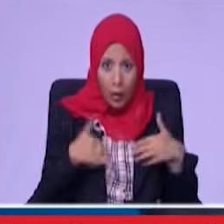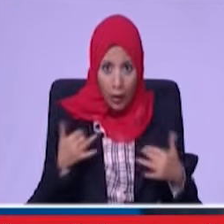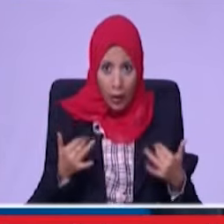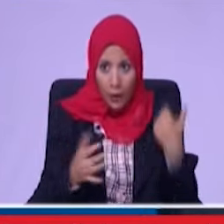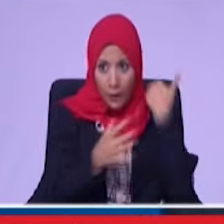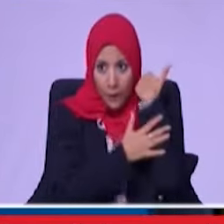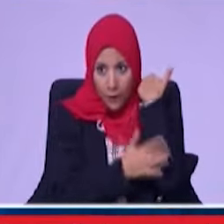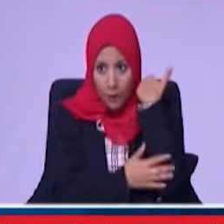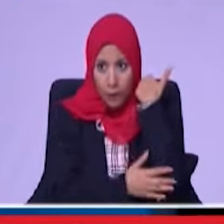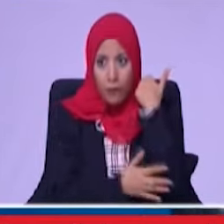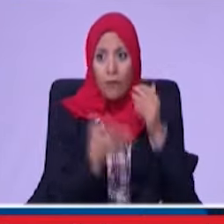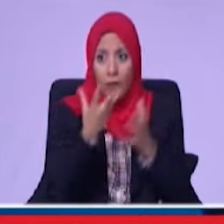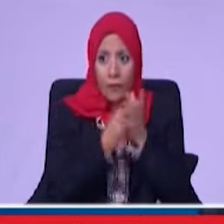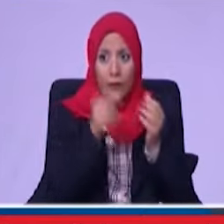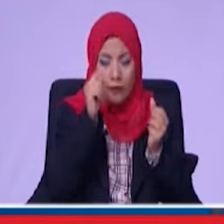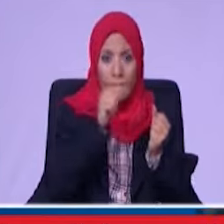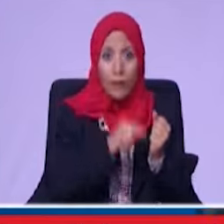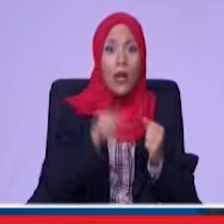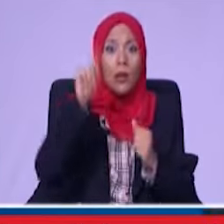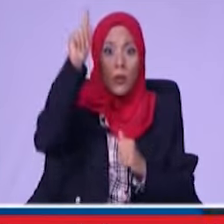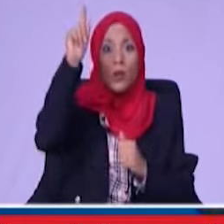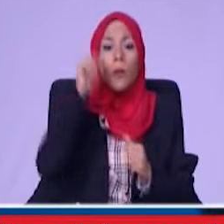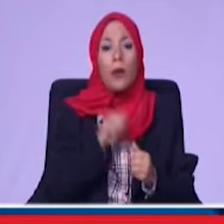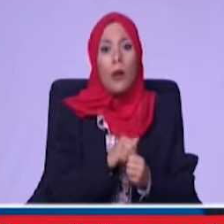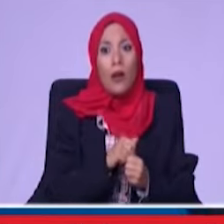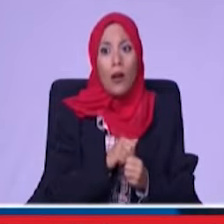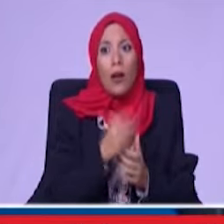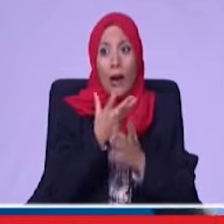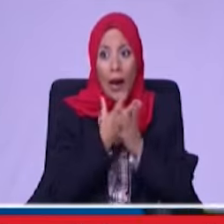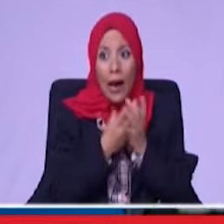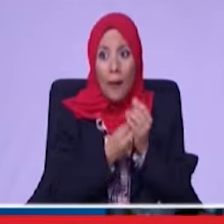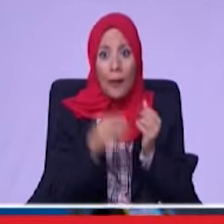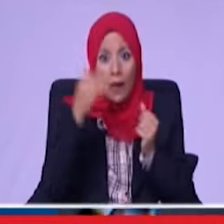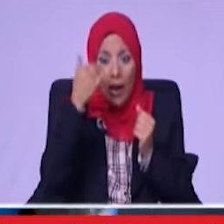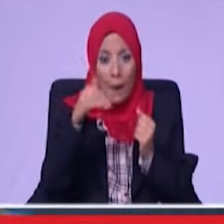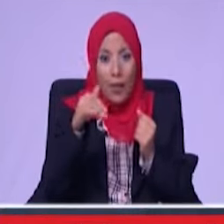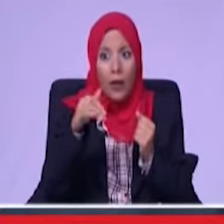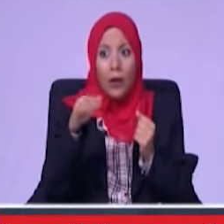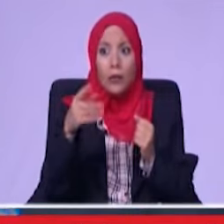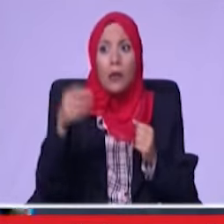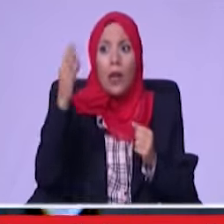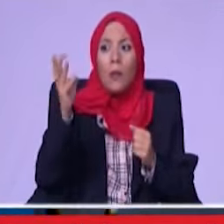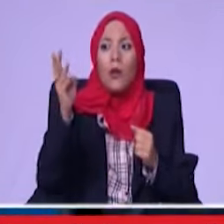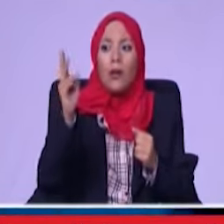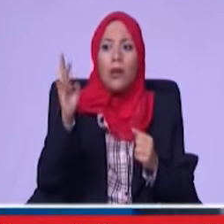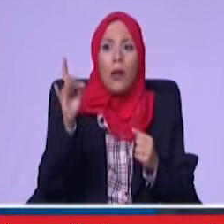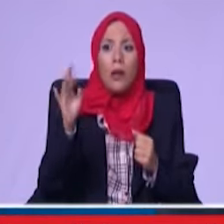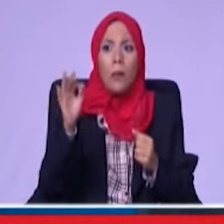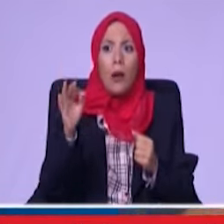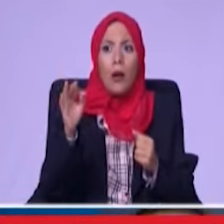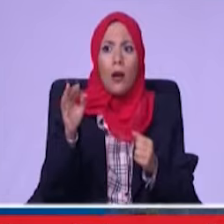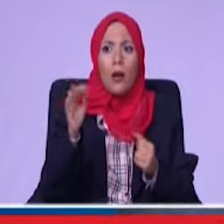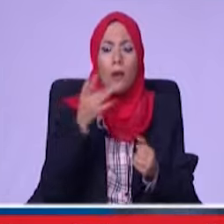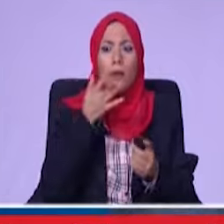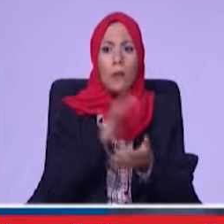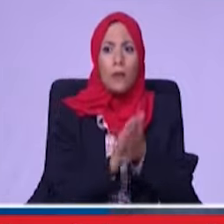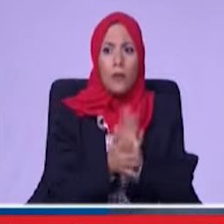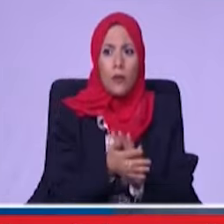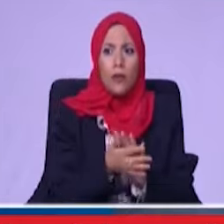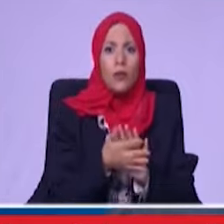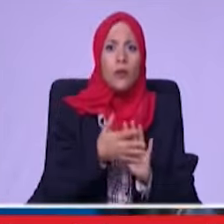ثلاثة، سقطت ثلاثة ليها ثلاثة عند ربنا، عملت عملية الحقن المجهري ثلاثة أربع مرات، في كل مرة اثنين اضرب في